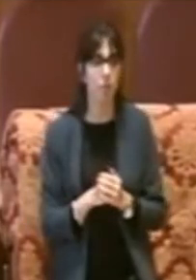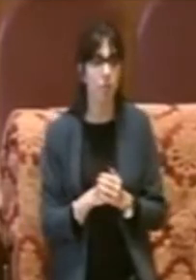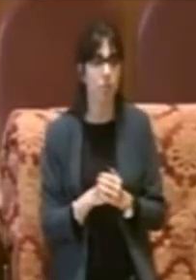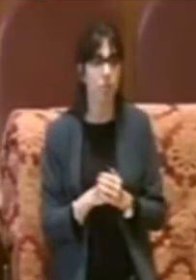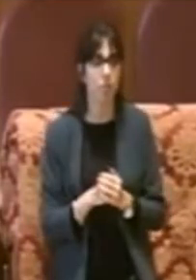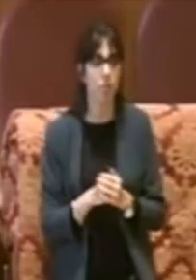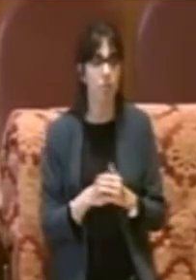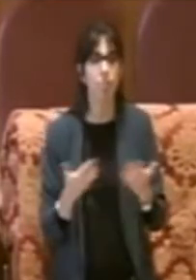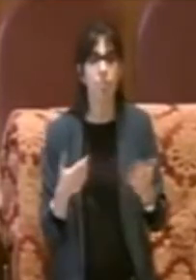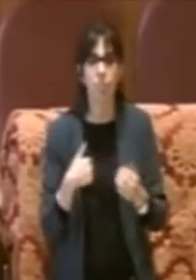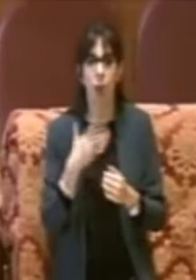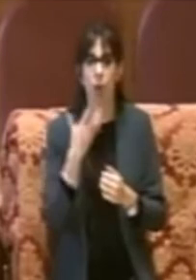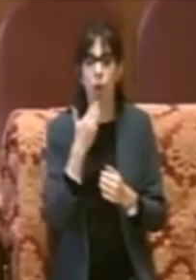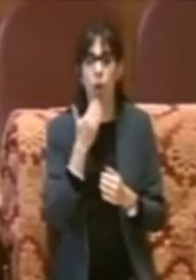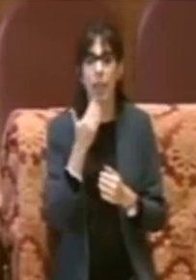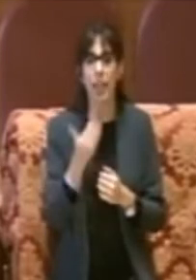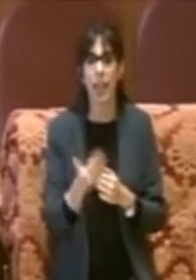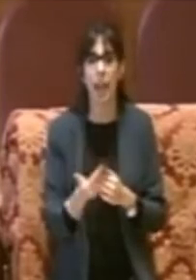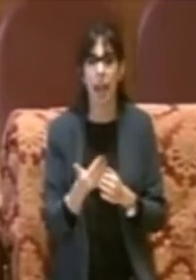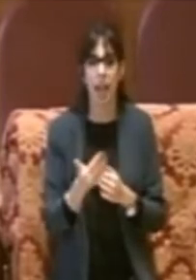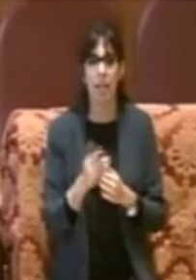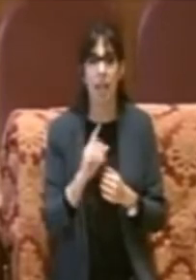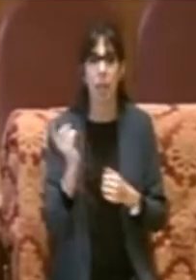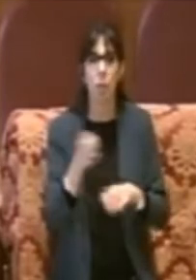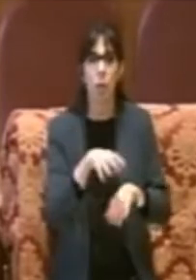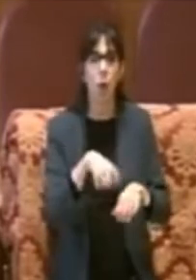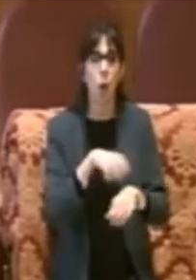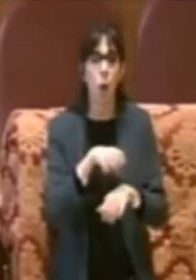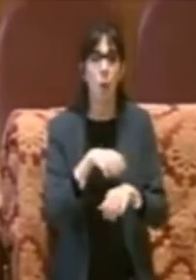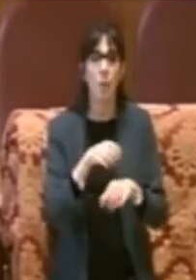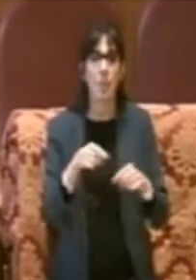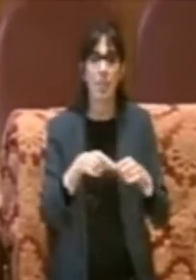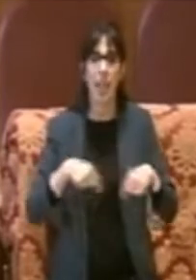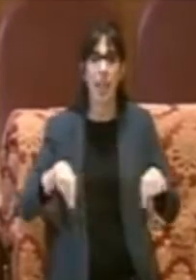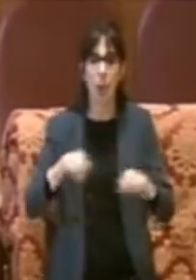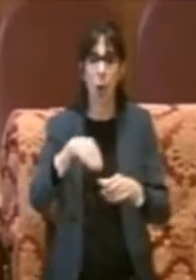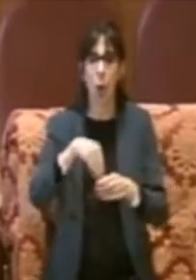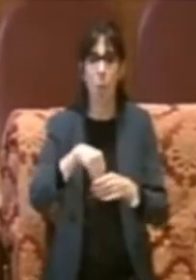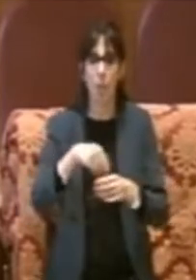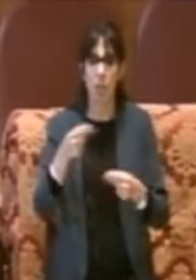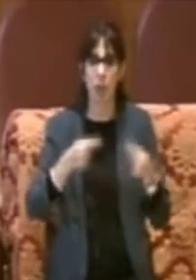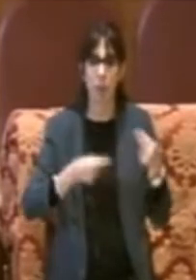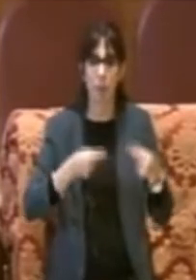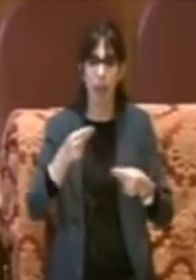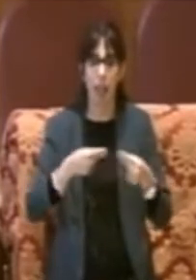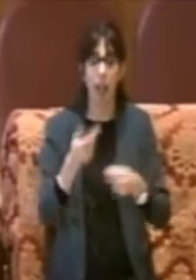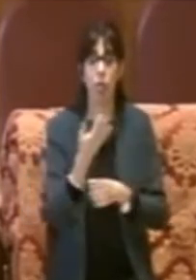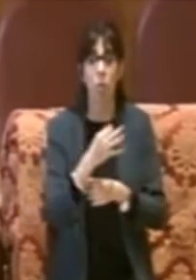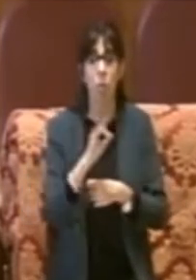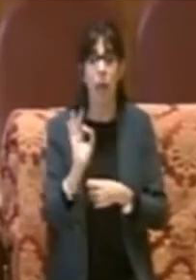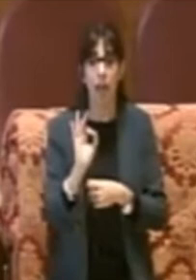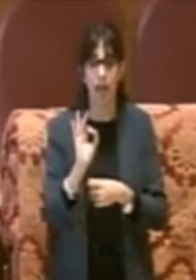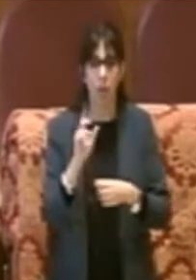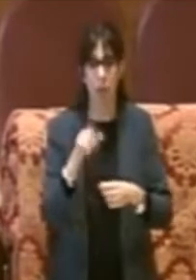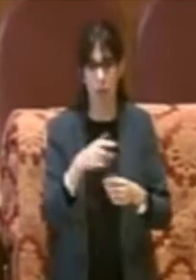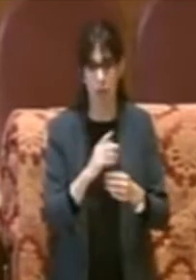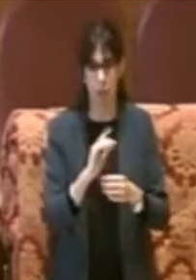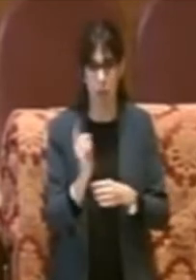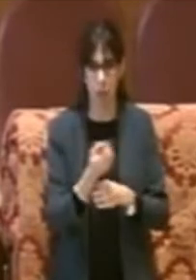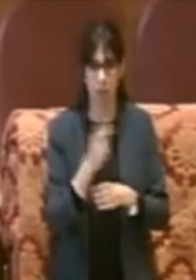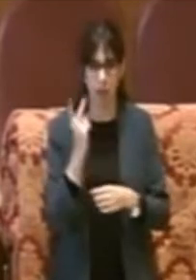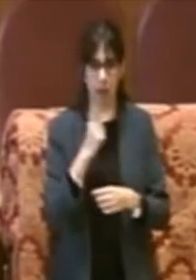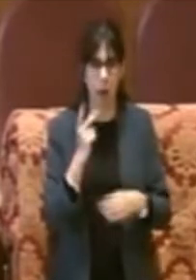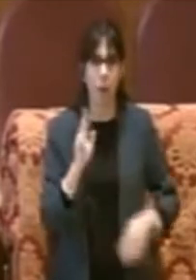ringrazio ovviamente i commissari della commissione bilancio in particolare ma tutti coloro che poi hanno